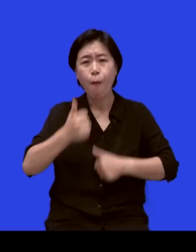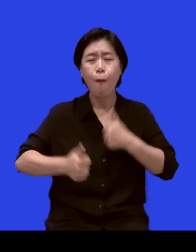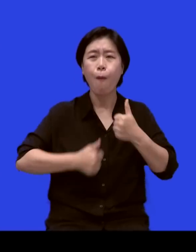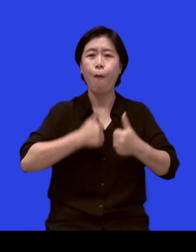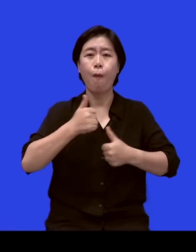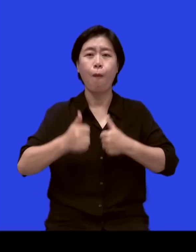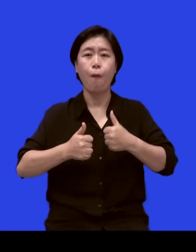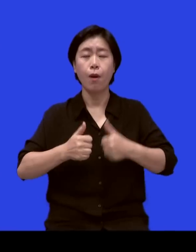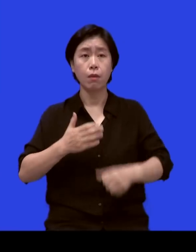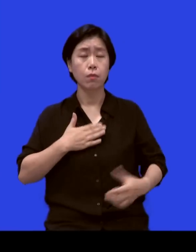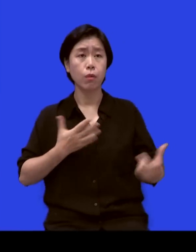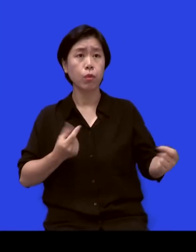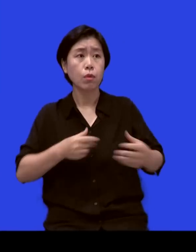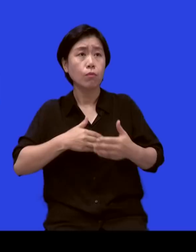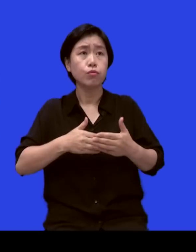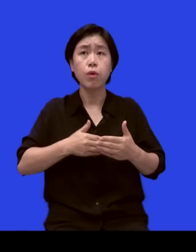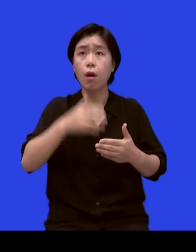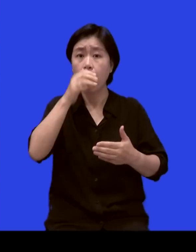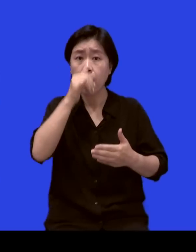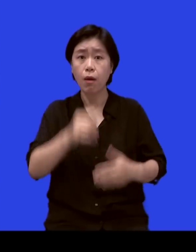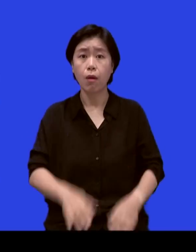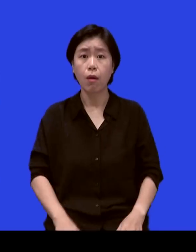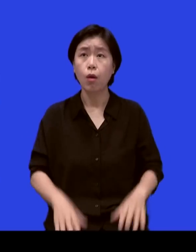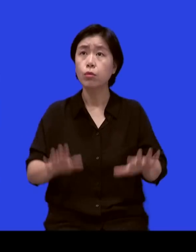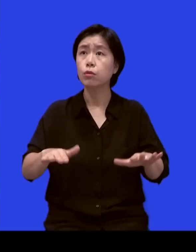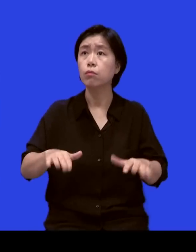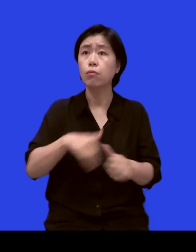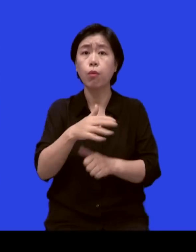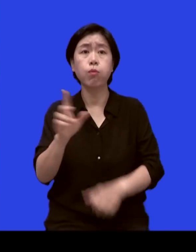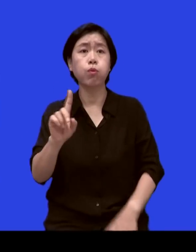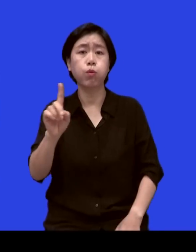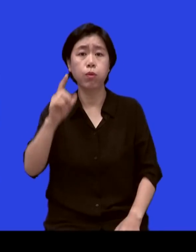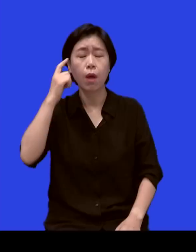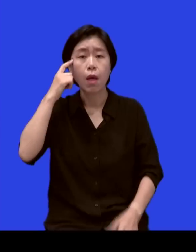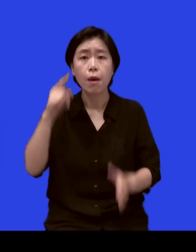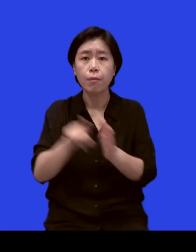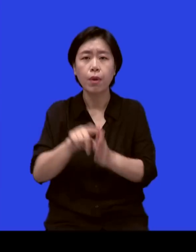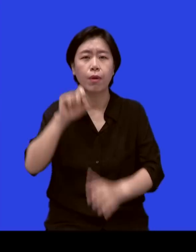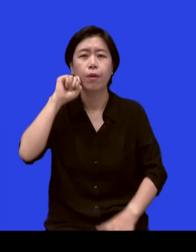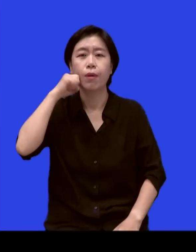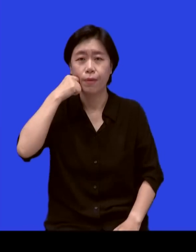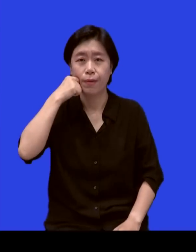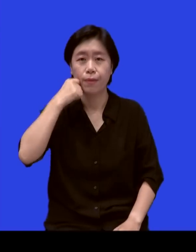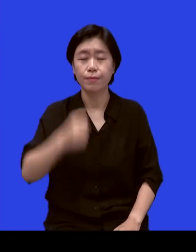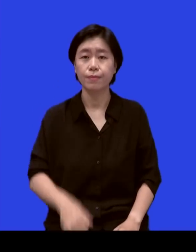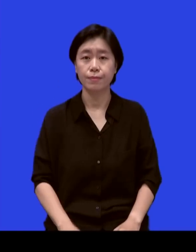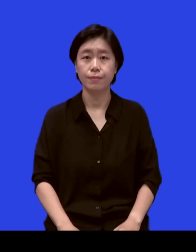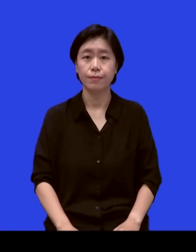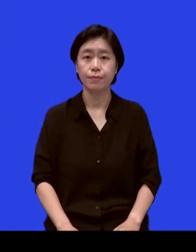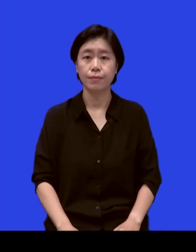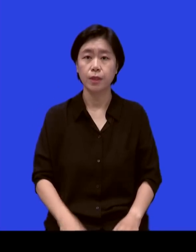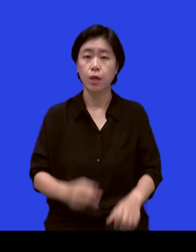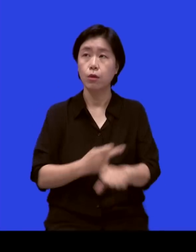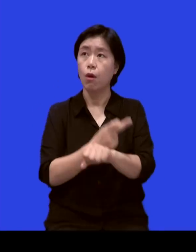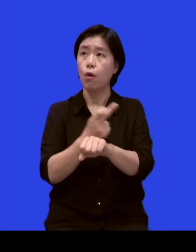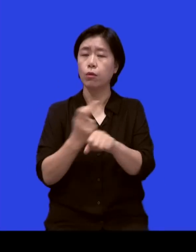저도 막 불안하고, 막 네. 모든 게 막 이 꿈 같은 거, 이 상황이. 네, 네. 그래가지고 이제 12시간 만에 나오셨는데, 그러니까